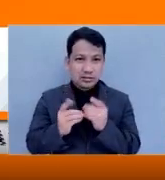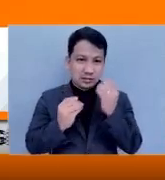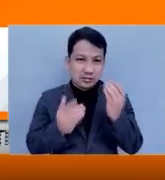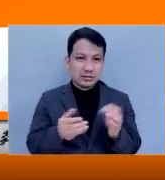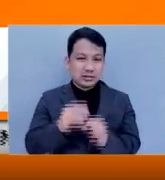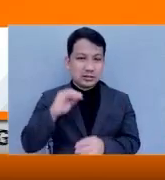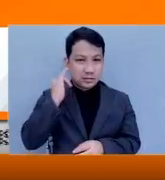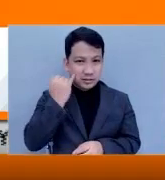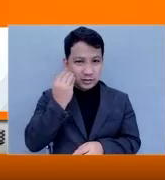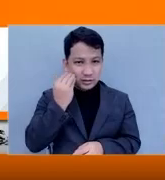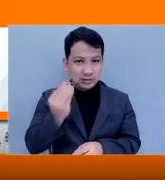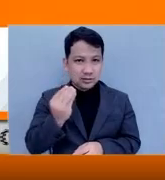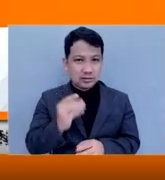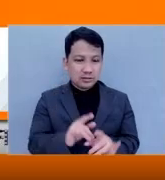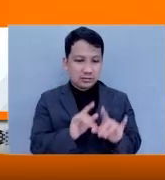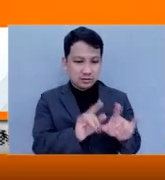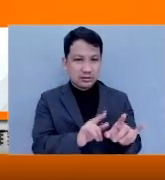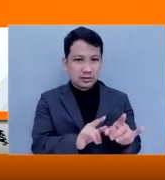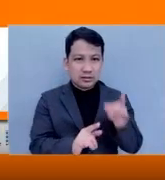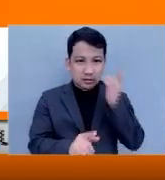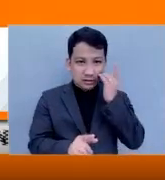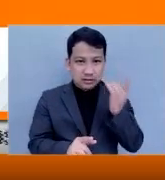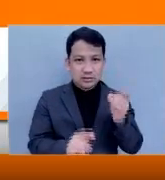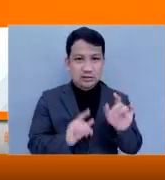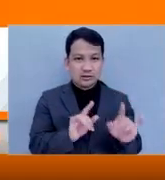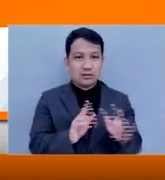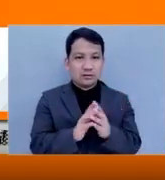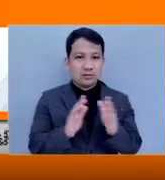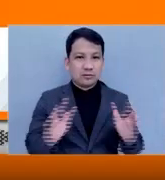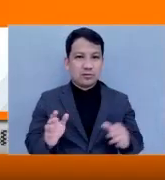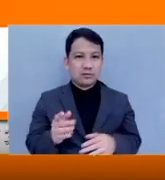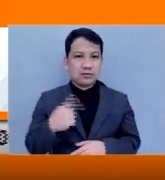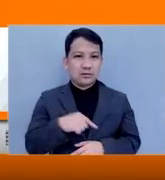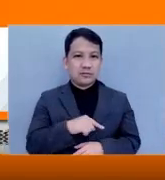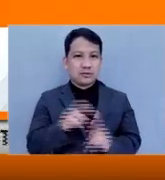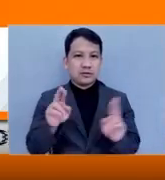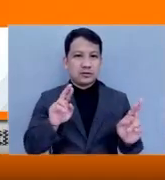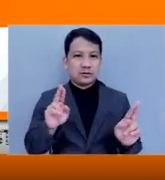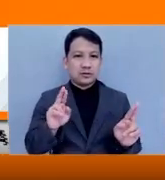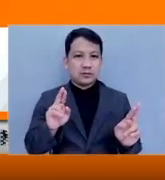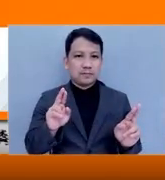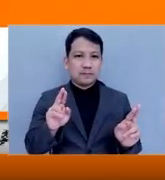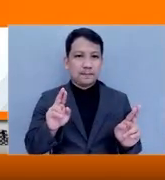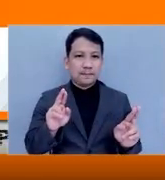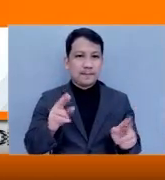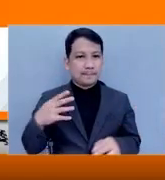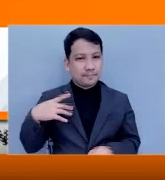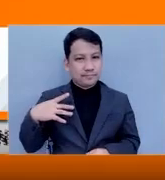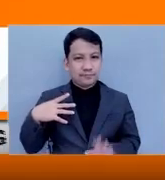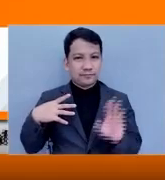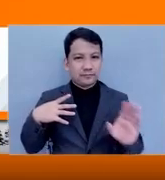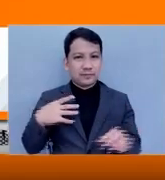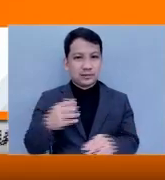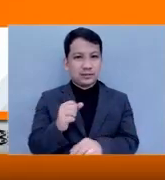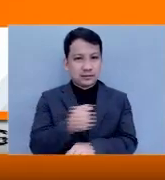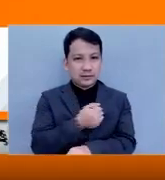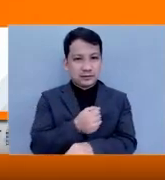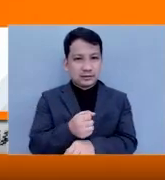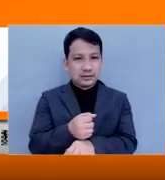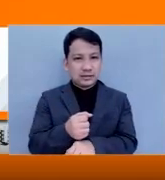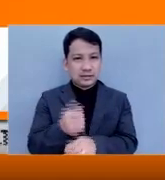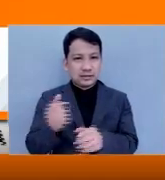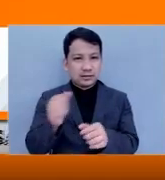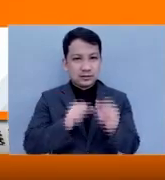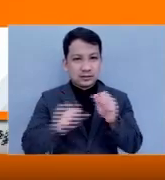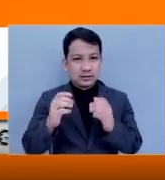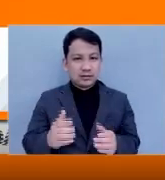JM kung gaano niya kamahal si Donnalyn. Anya, handa nga raw siyang maghintay sa singer-actress. Nauna nang